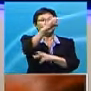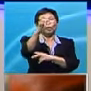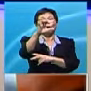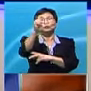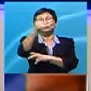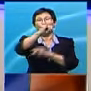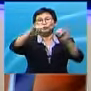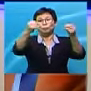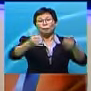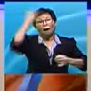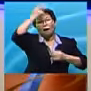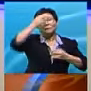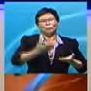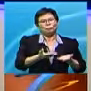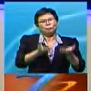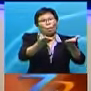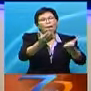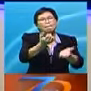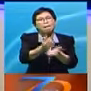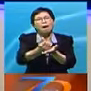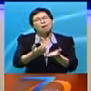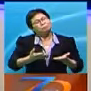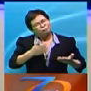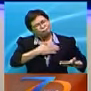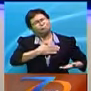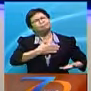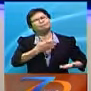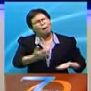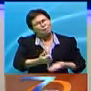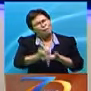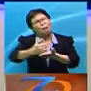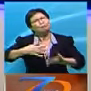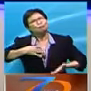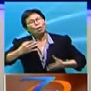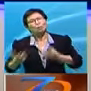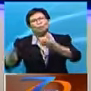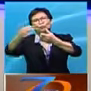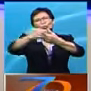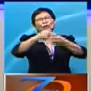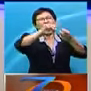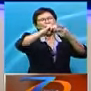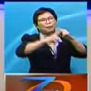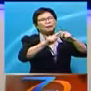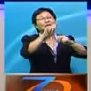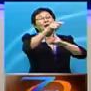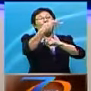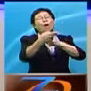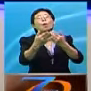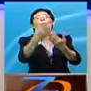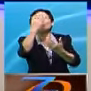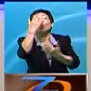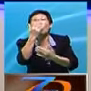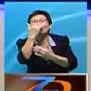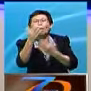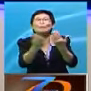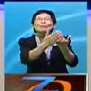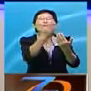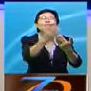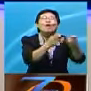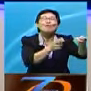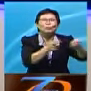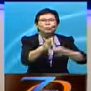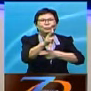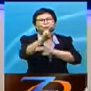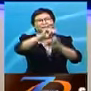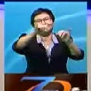210 jemaah haji menawarkan bantuan secara sukarela dengan menyertai sahabat tabung haji bertujuan mempermudah urusan para jemaah